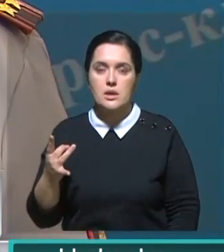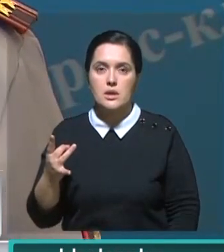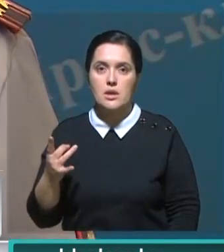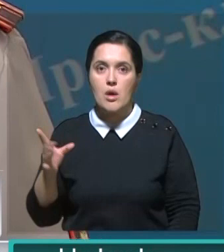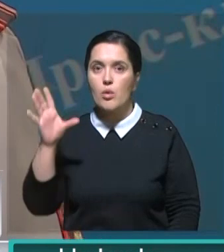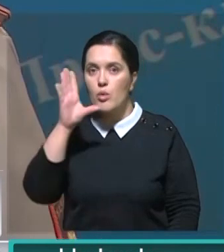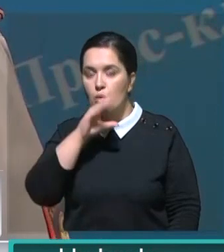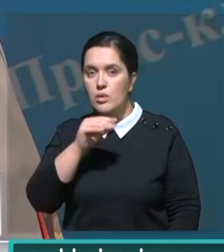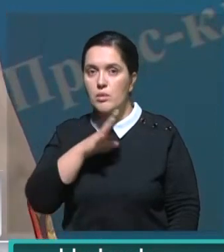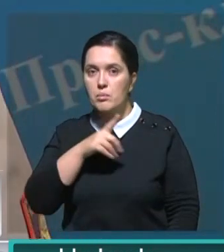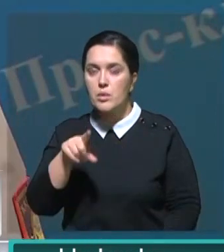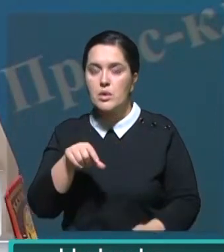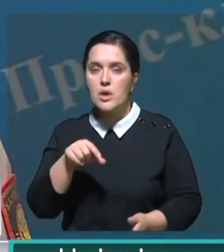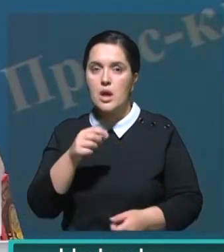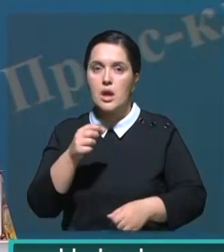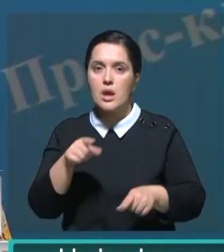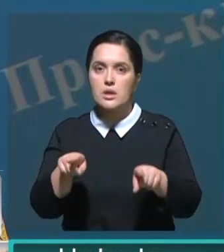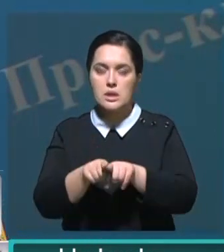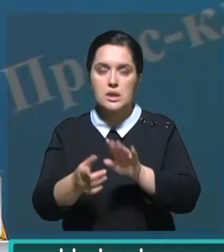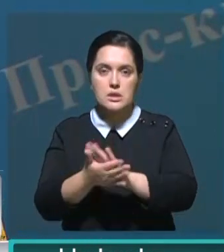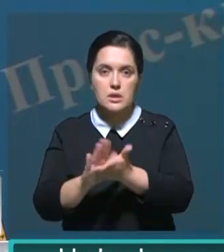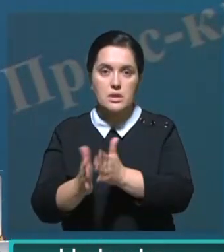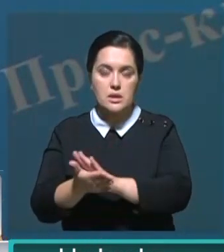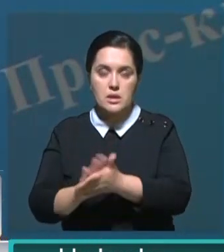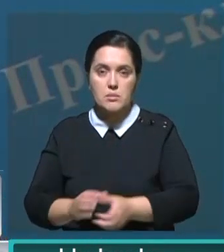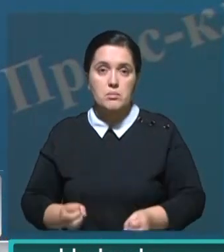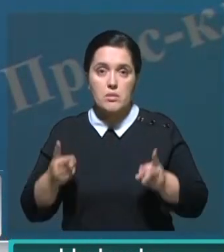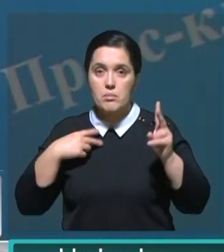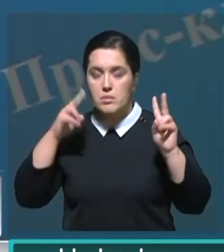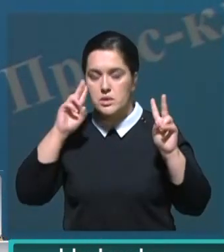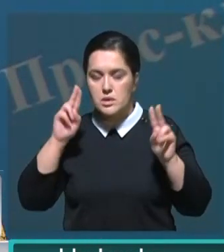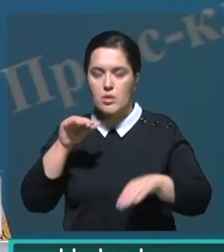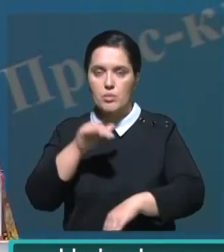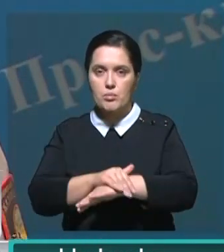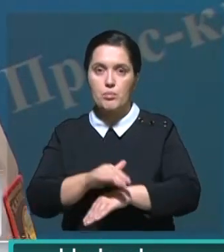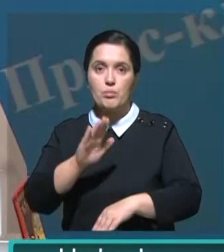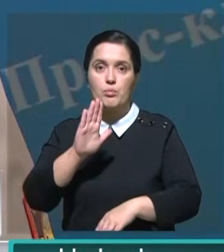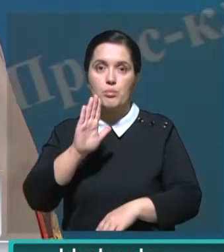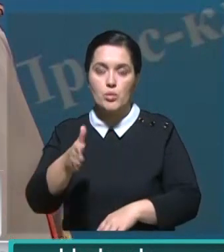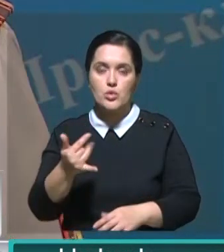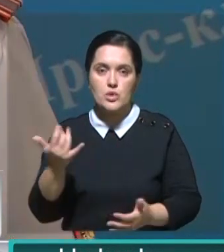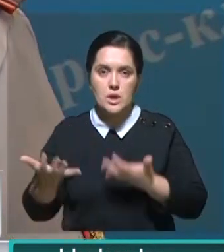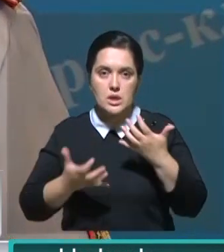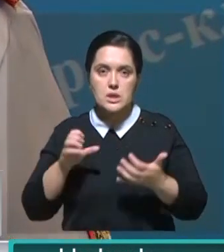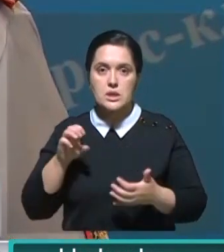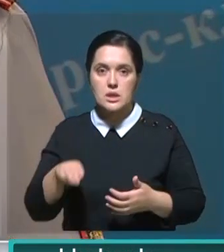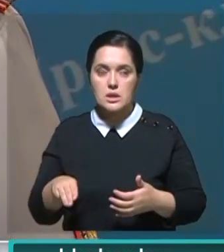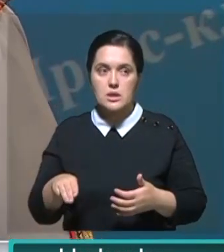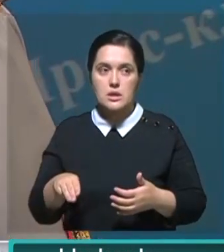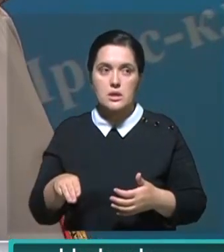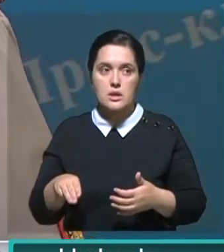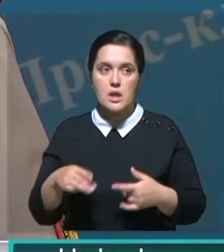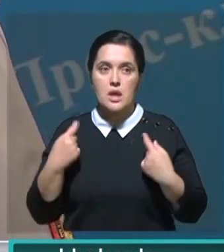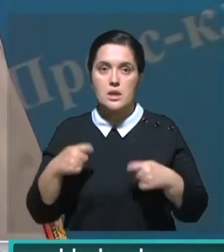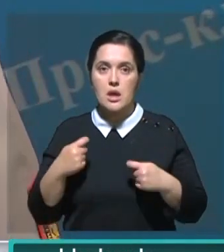фигурантам удалось провернуть такие сделки преступные, мы непременно установим. Уголовное дело расследуется по статье